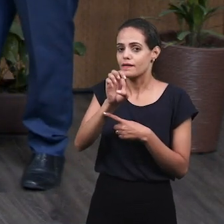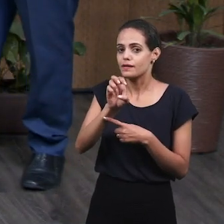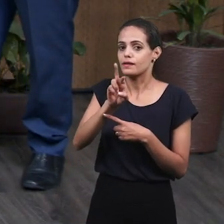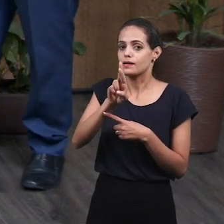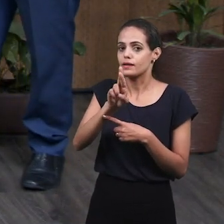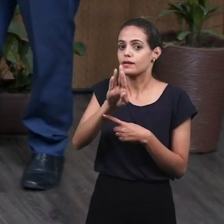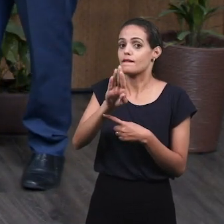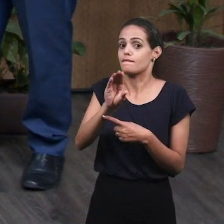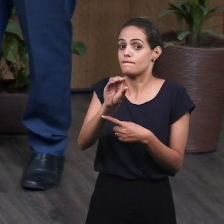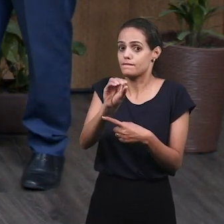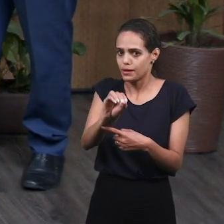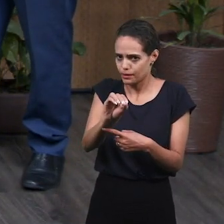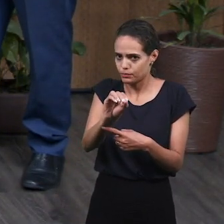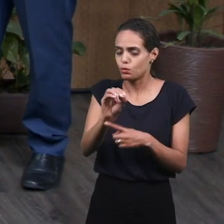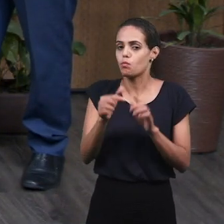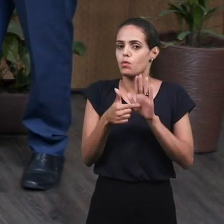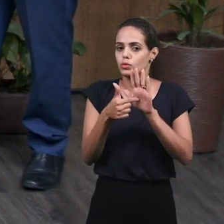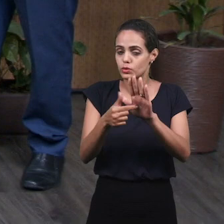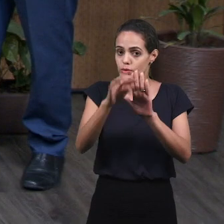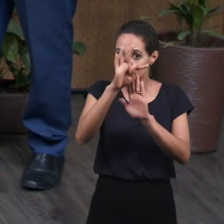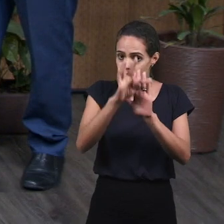Jean, chapitre 1, verset 1,